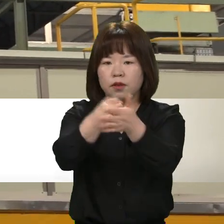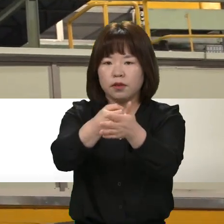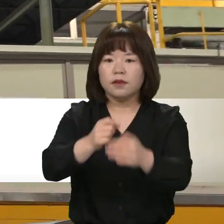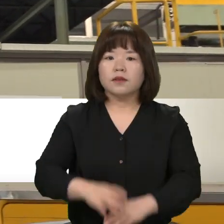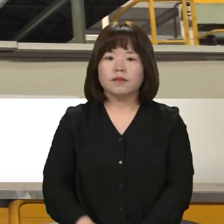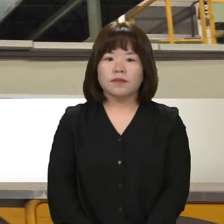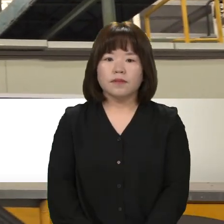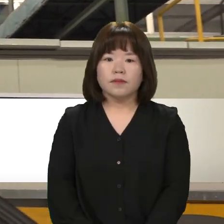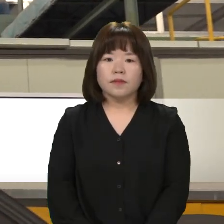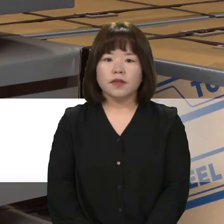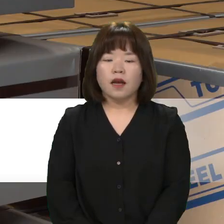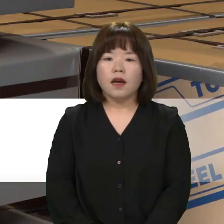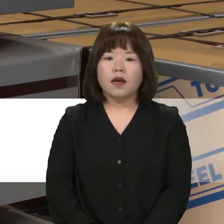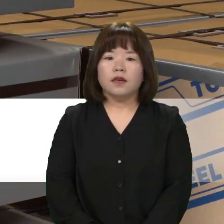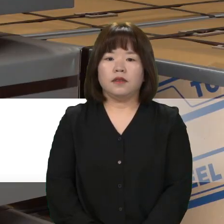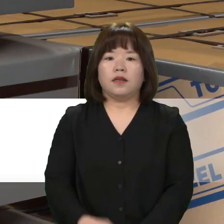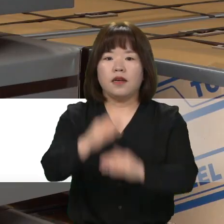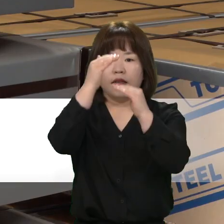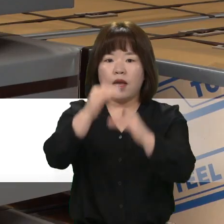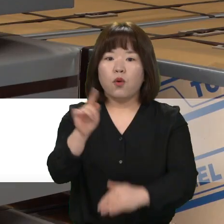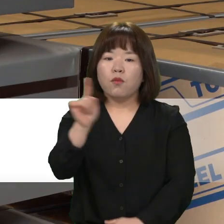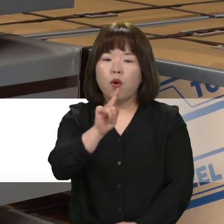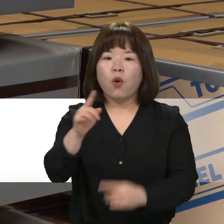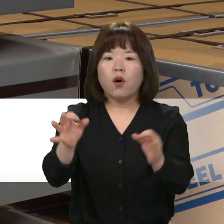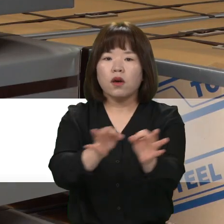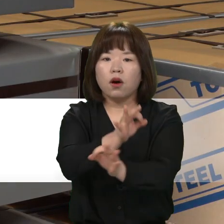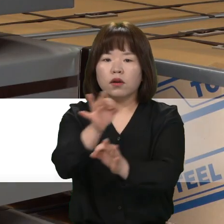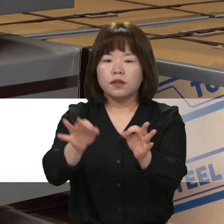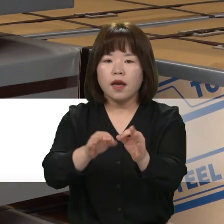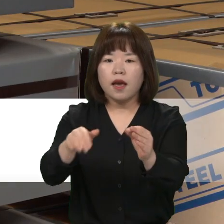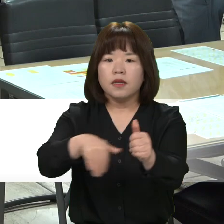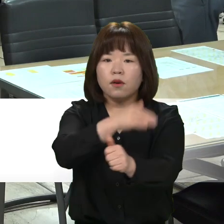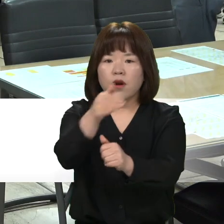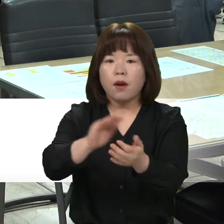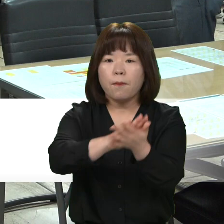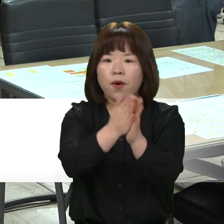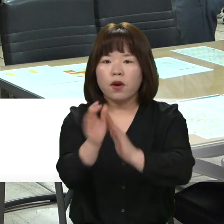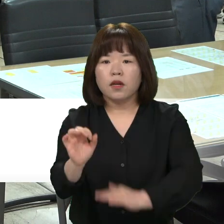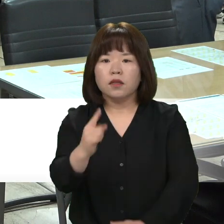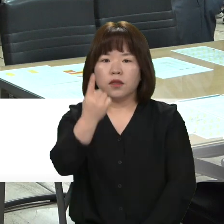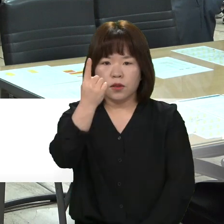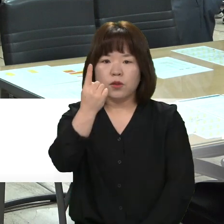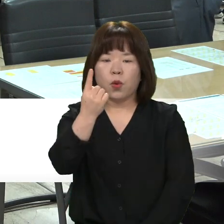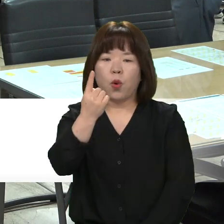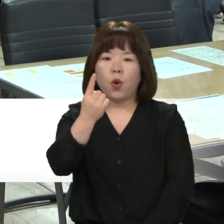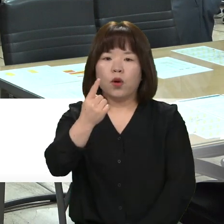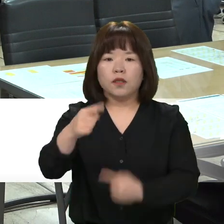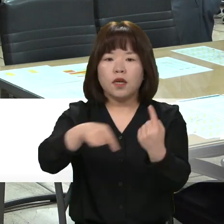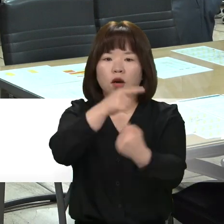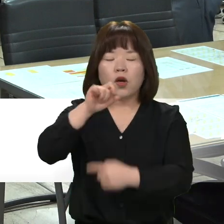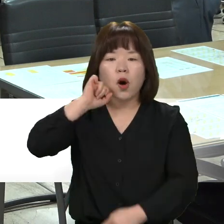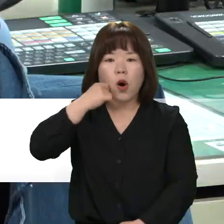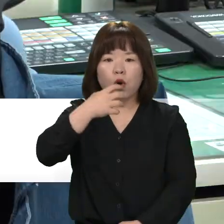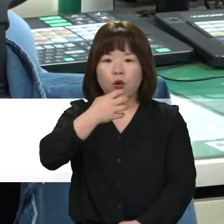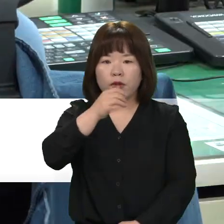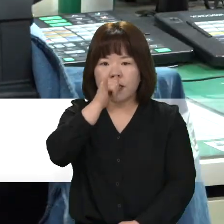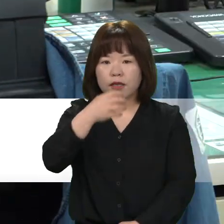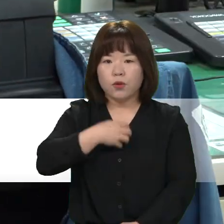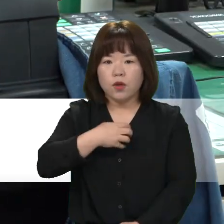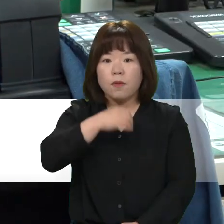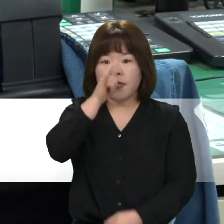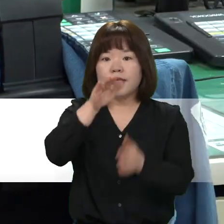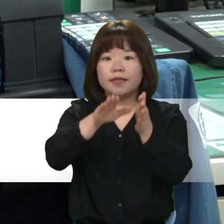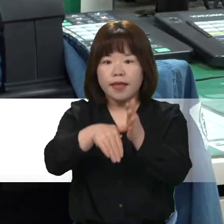지역으로 지정됐습니다이 제도는 경제 여권 변화 등으로 중소기업 경영이 악화될 우려가 있는 지역에 정부가